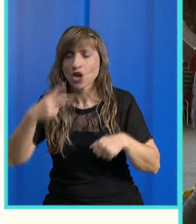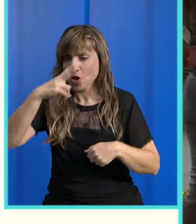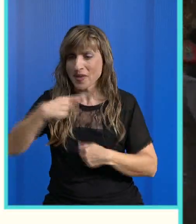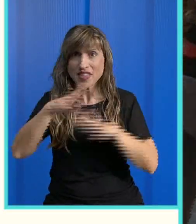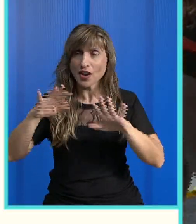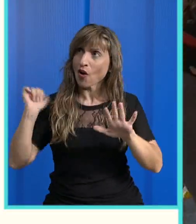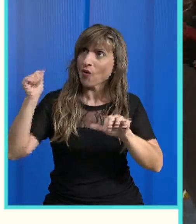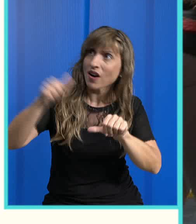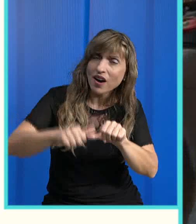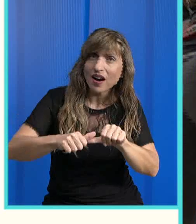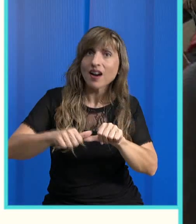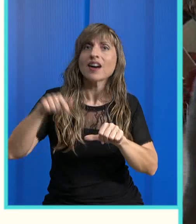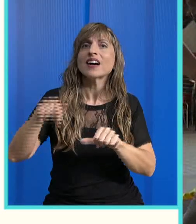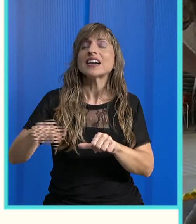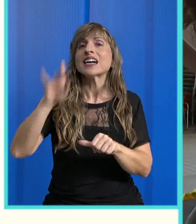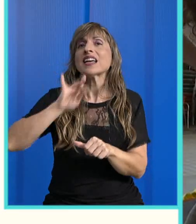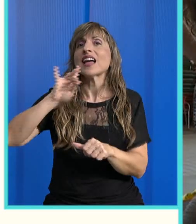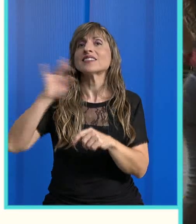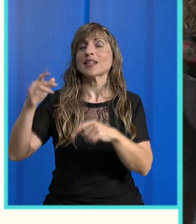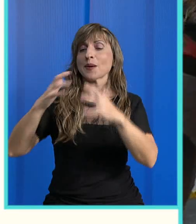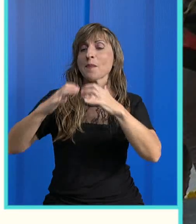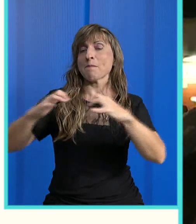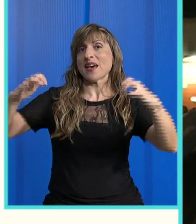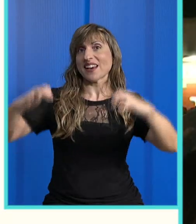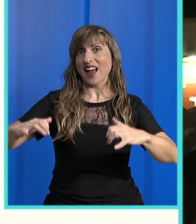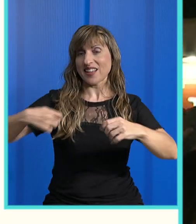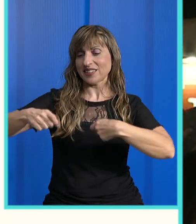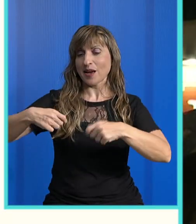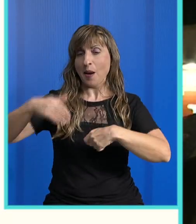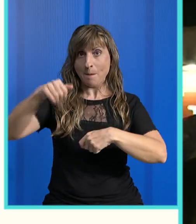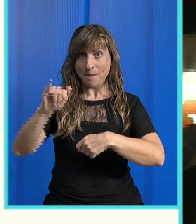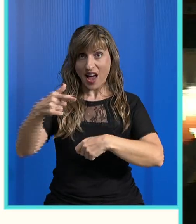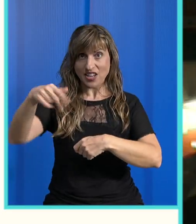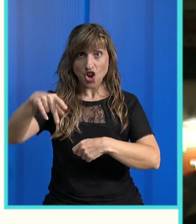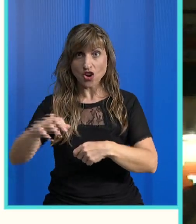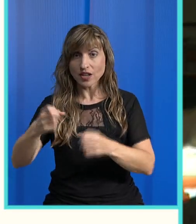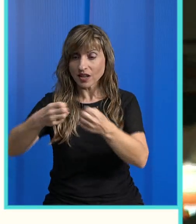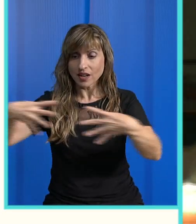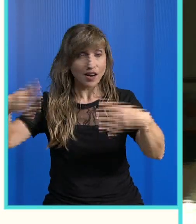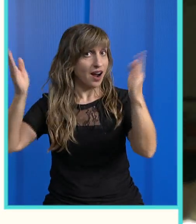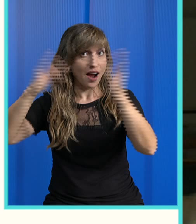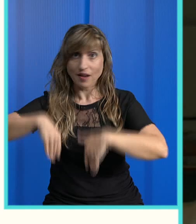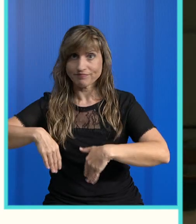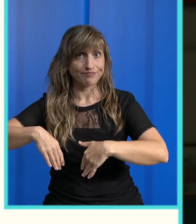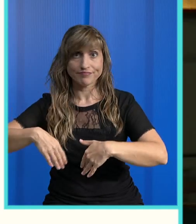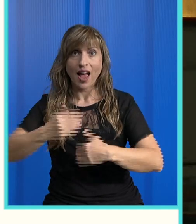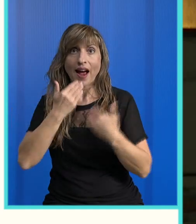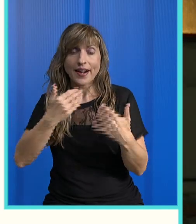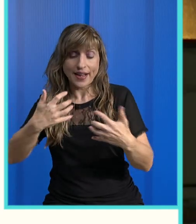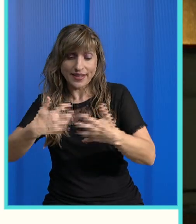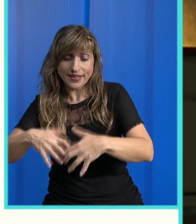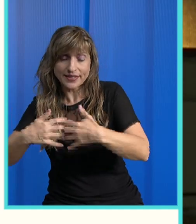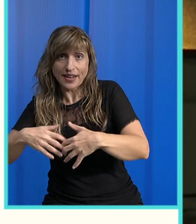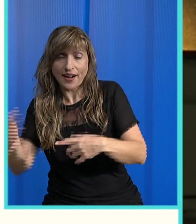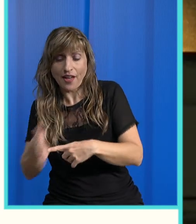assagen a l'obífici de l'antic Mercat Mainunt on no hi ha subministrament elèctric. Disposen d'uns generadors que expliquen són vells fan molt de